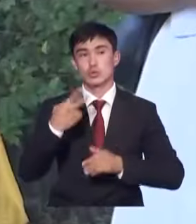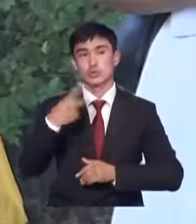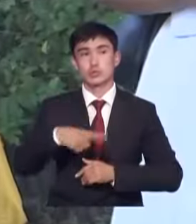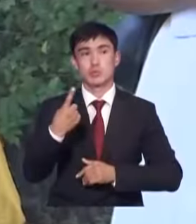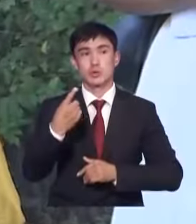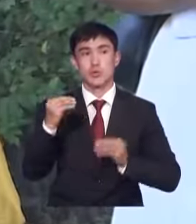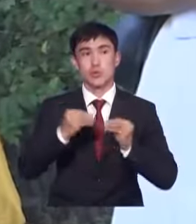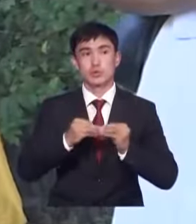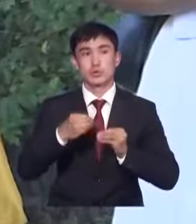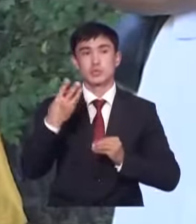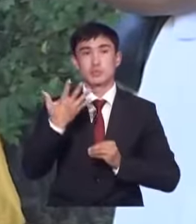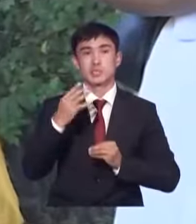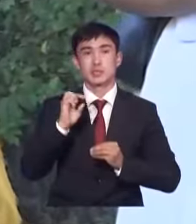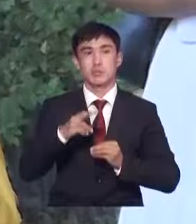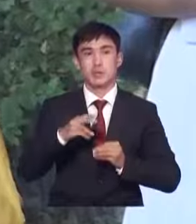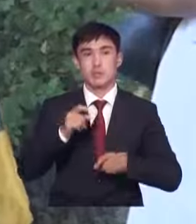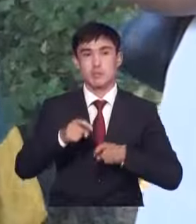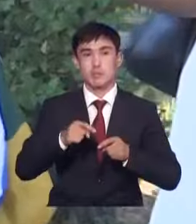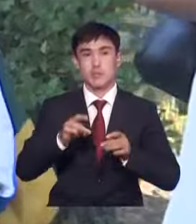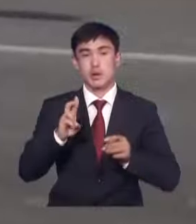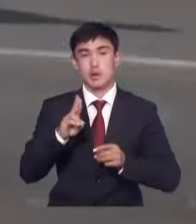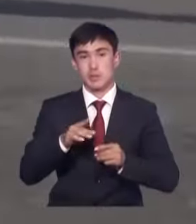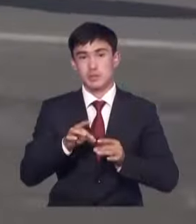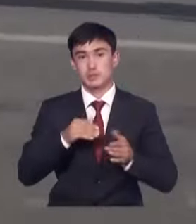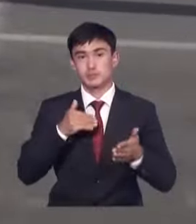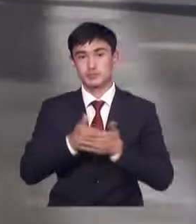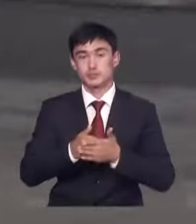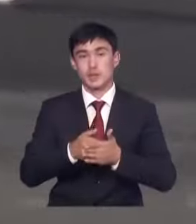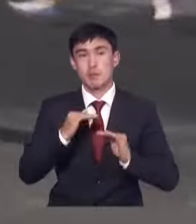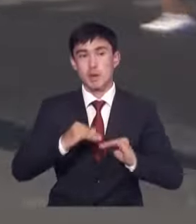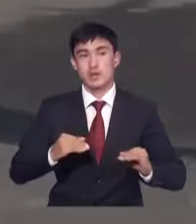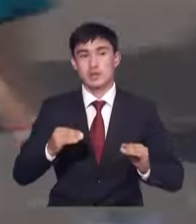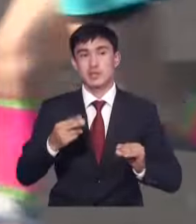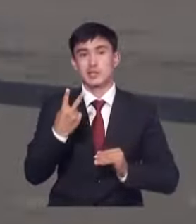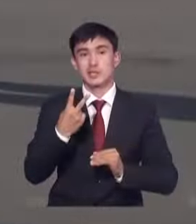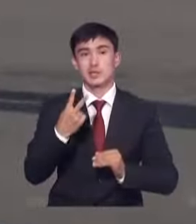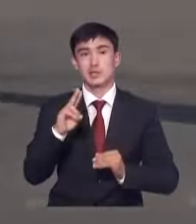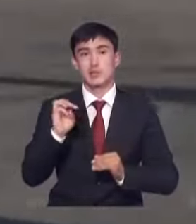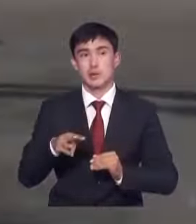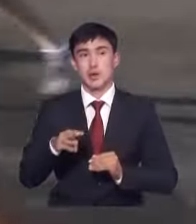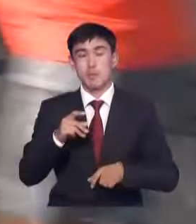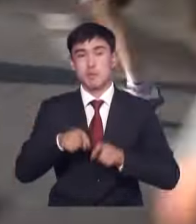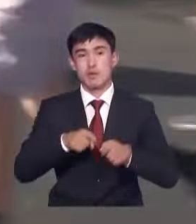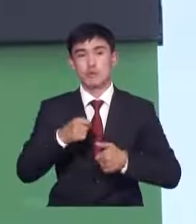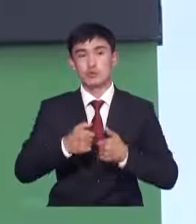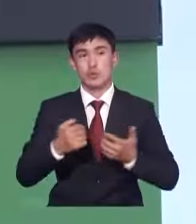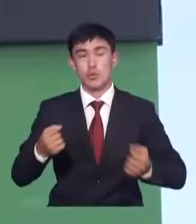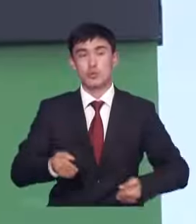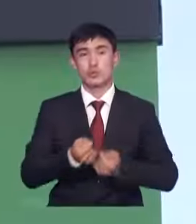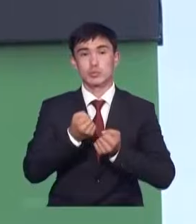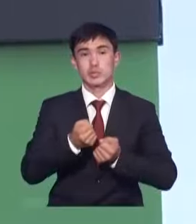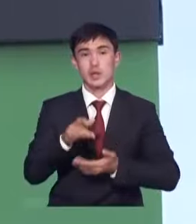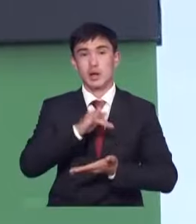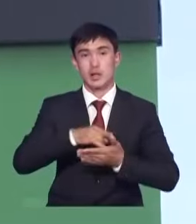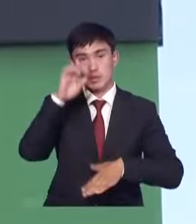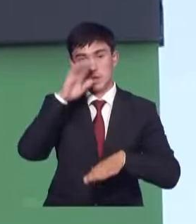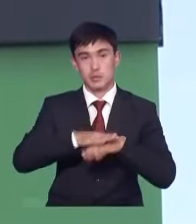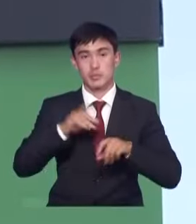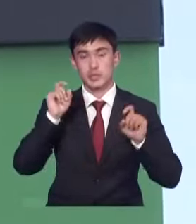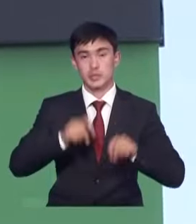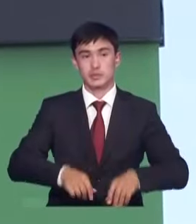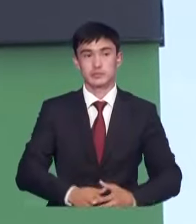21, 10 және 5 шақырымды бағындыру тиіс. Ал балалардың жүгіріп өтетін қашықтығы 2 шақырым. Марафоншыларға қолдау білдіруге қаланың әкімі де